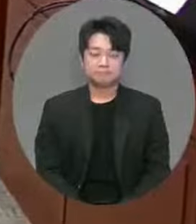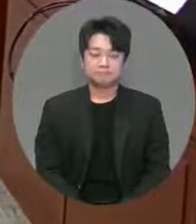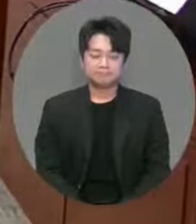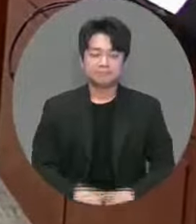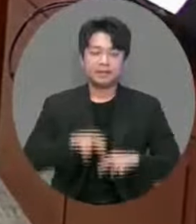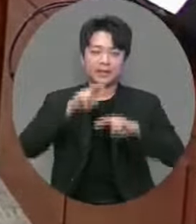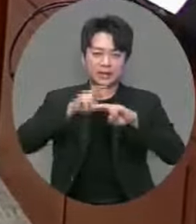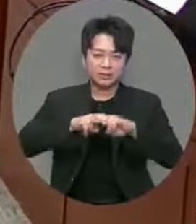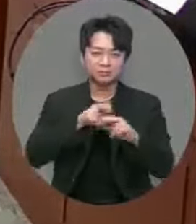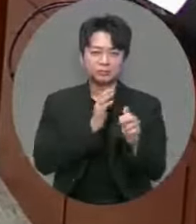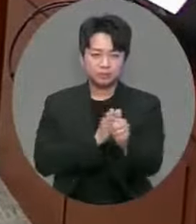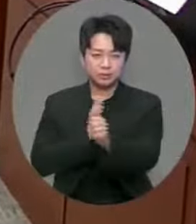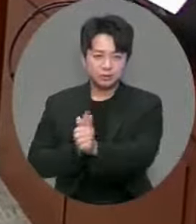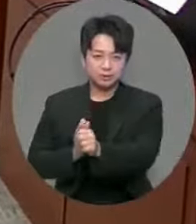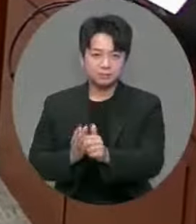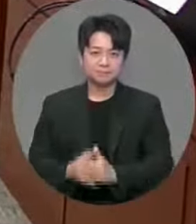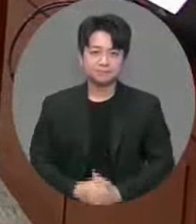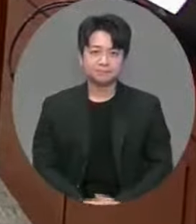앉으세요.